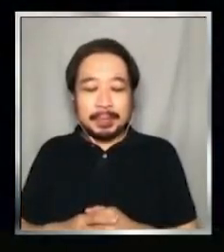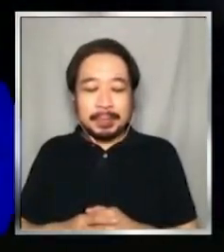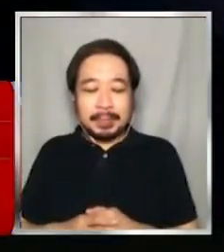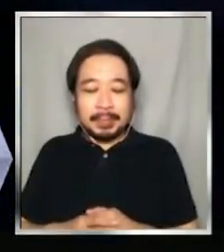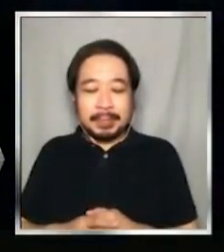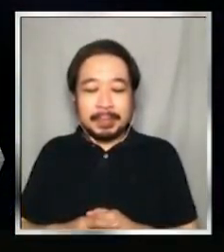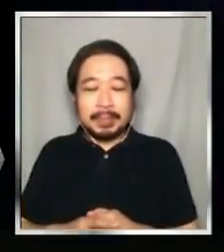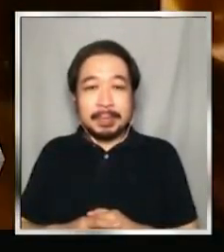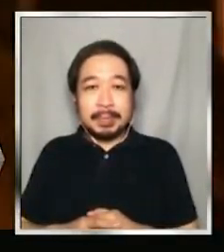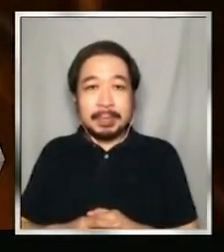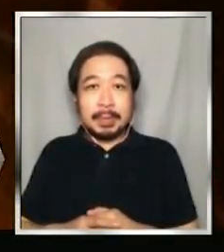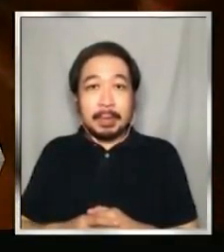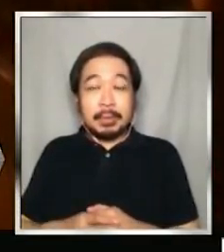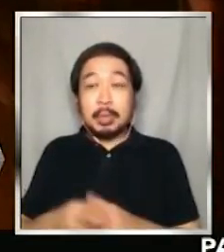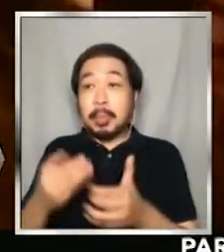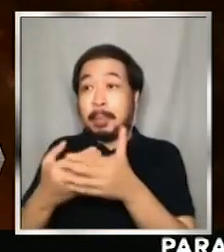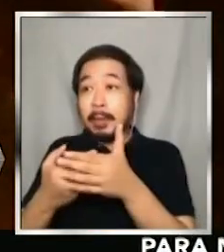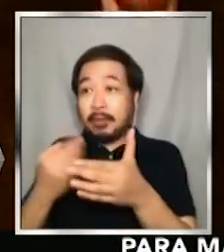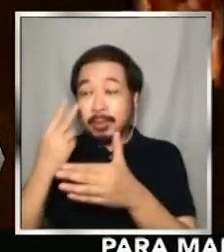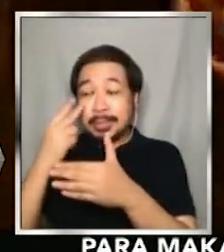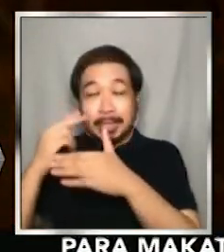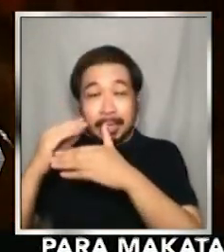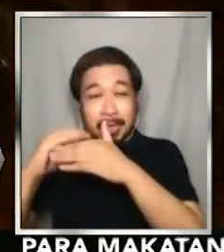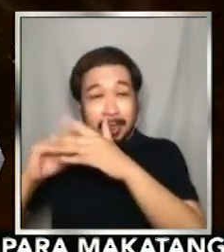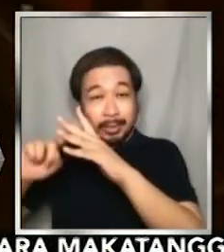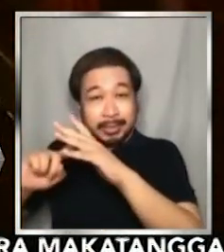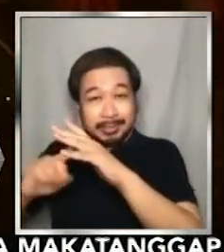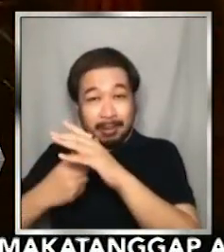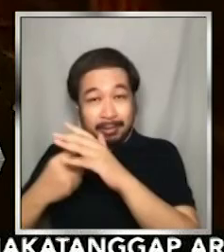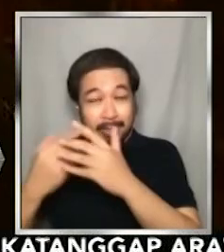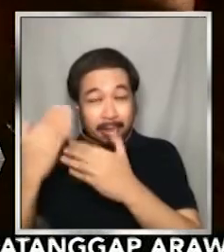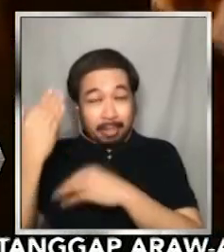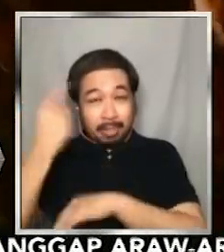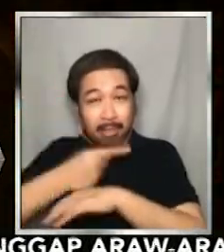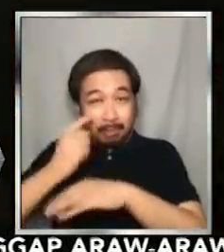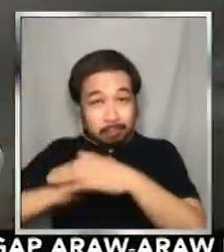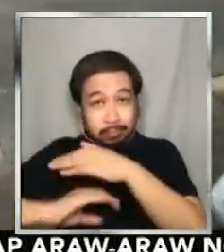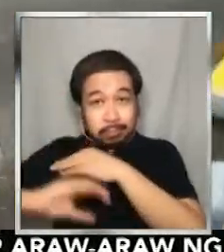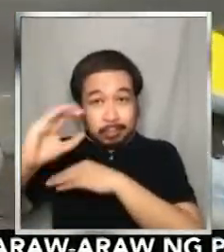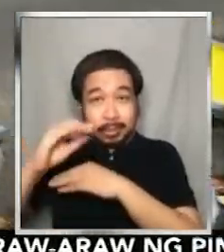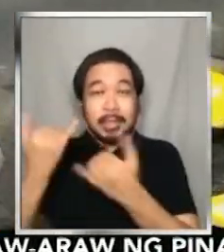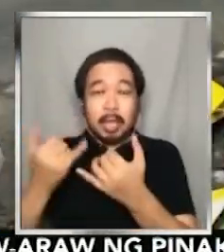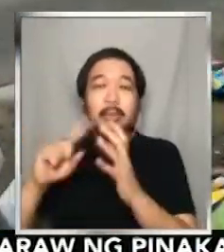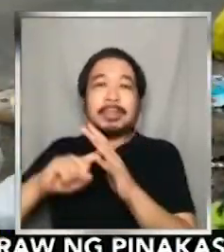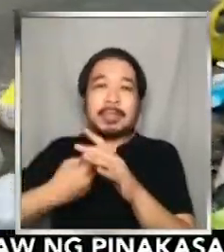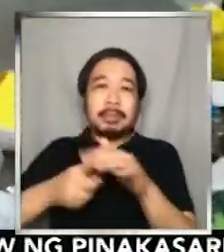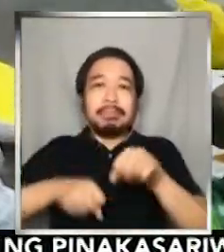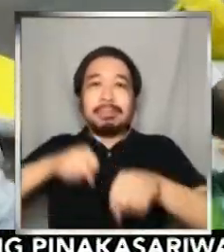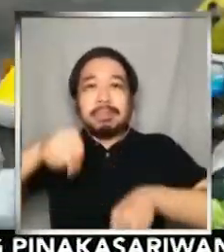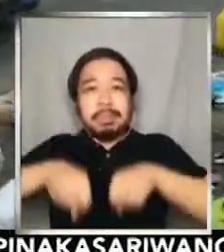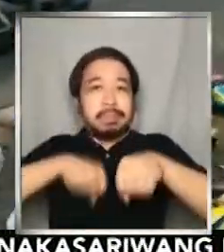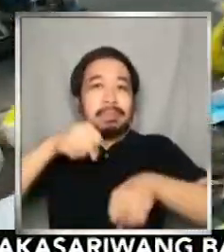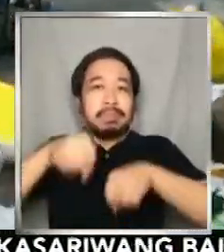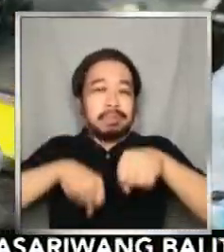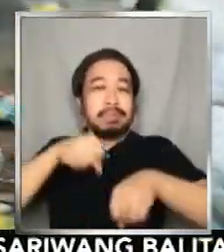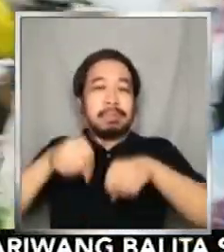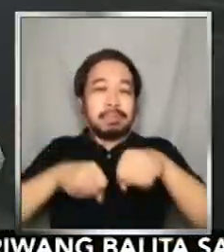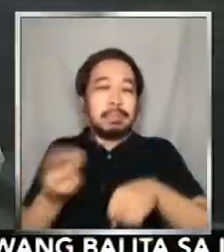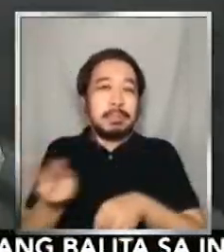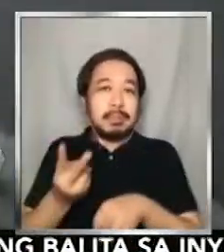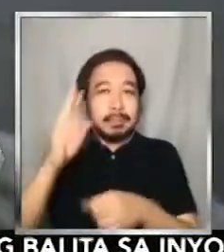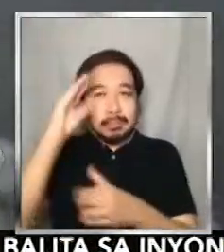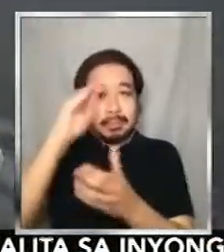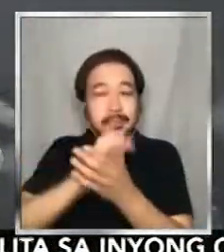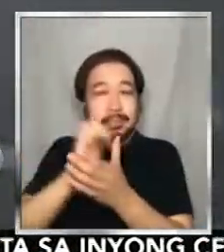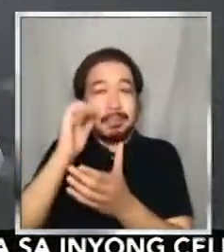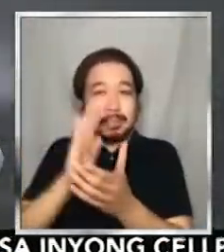Bago pa man sumikat ang araw, heto na't sisimulan na ng mag-asawang Manolito at Marilu ang kanilang biyahe. Ganito ang tsinaga nila ng isang buwan